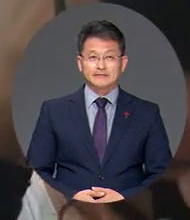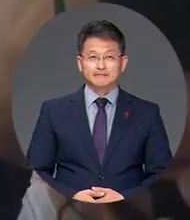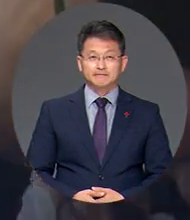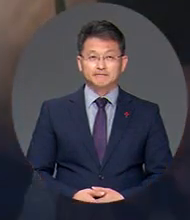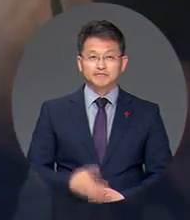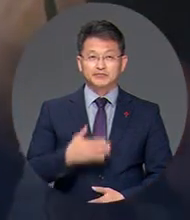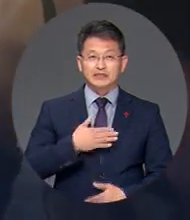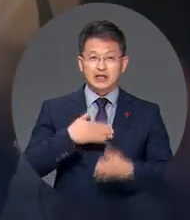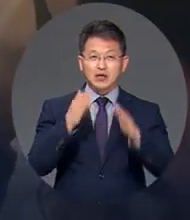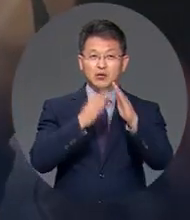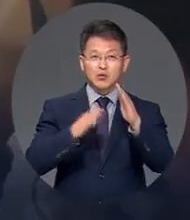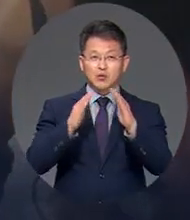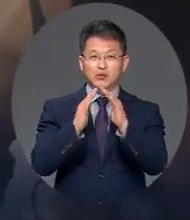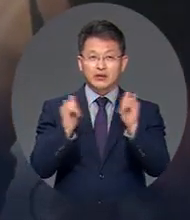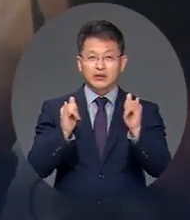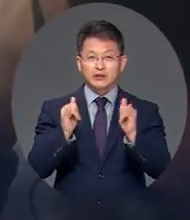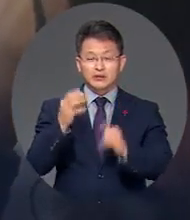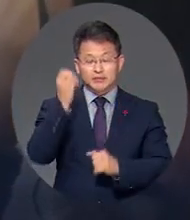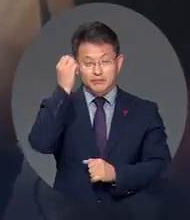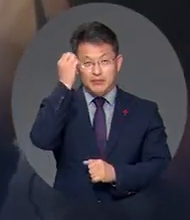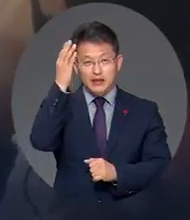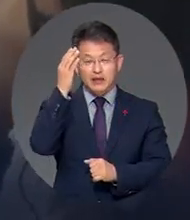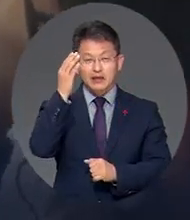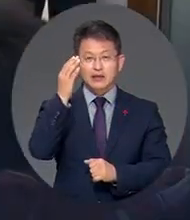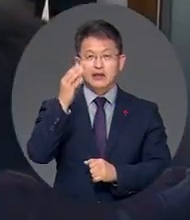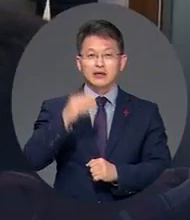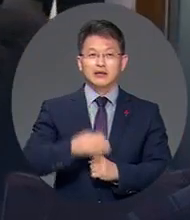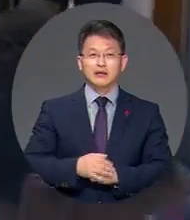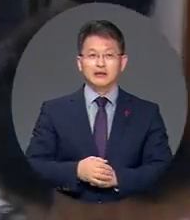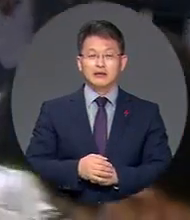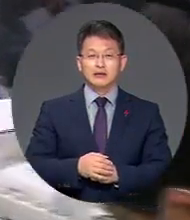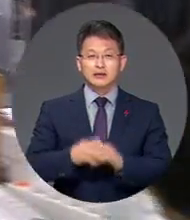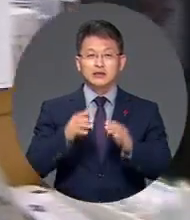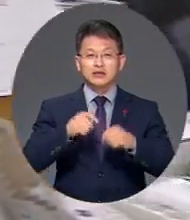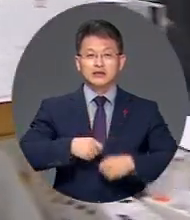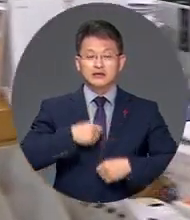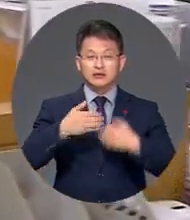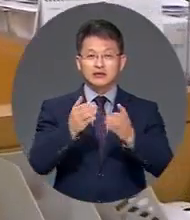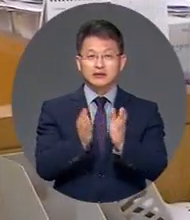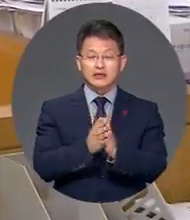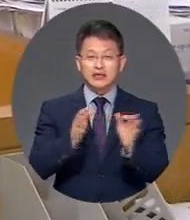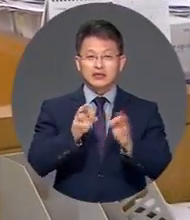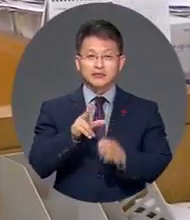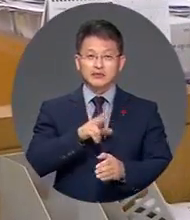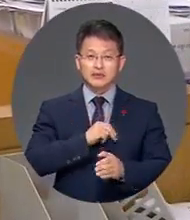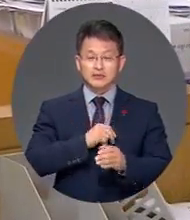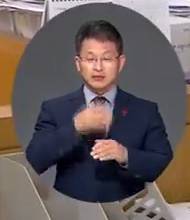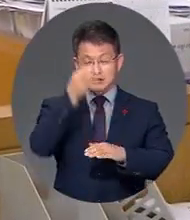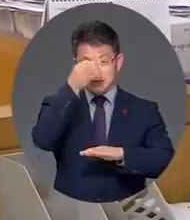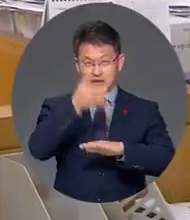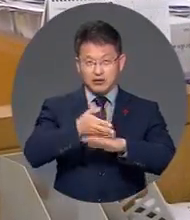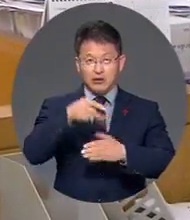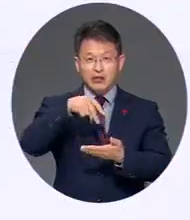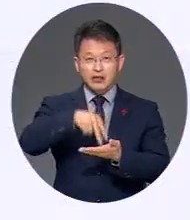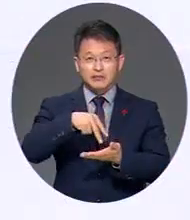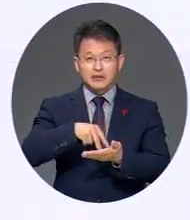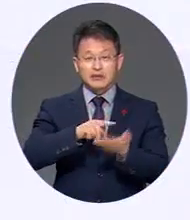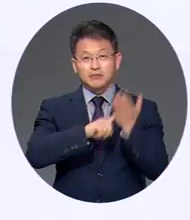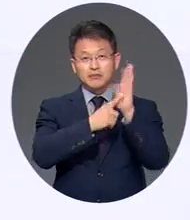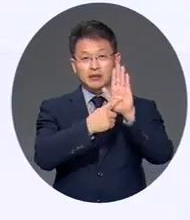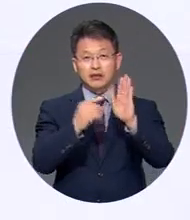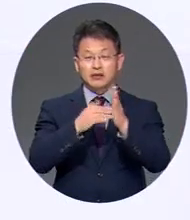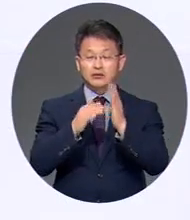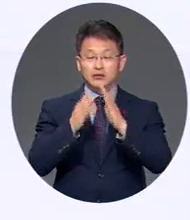제가 고민이 줄을 깜빡했네요 정의당은 김 의원이 사과 입장을 밝힌 직후